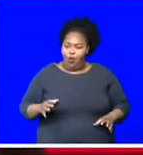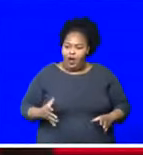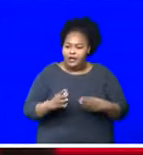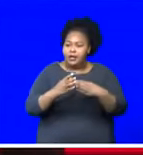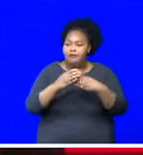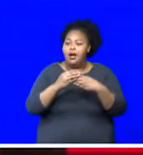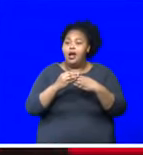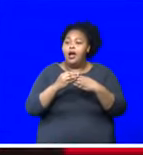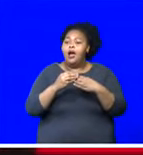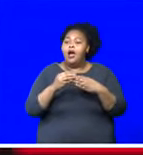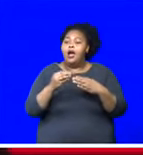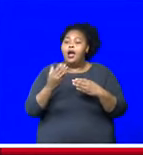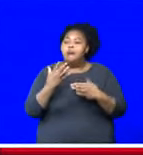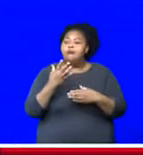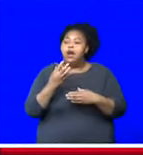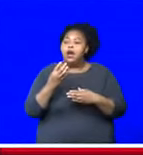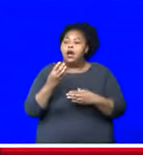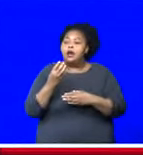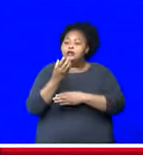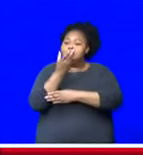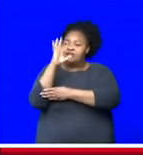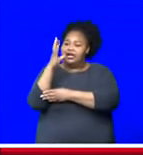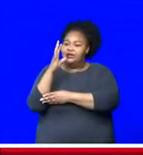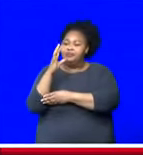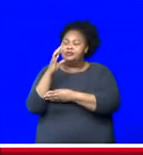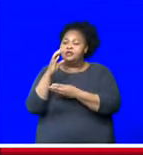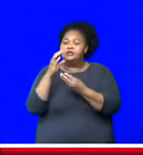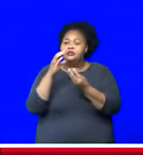sisinye se-marich nabe usinese kahle